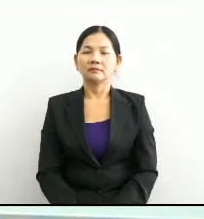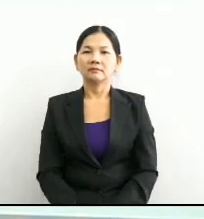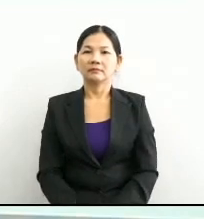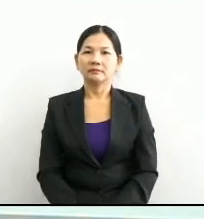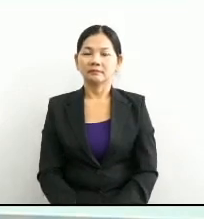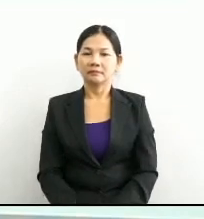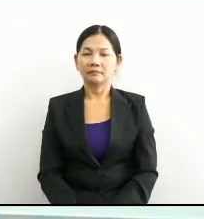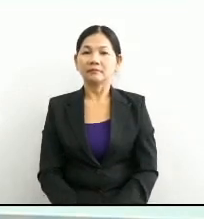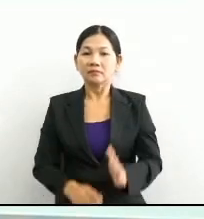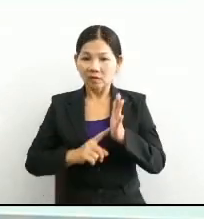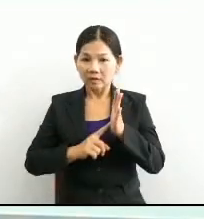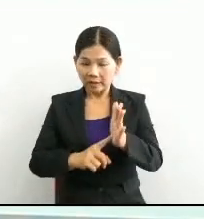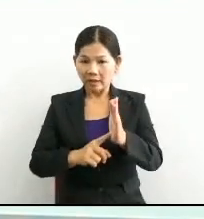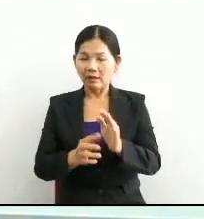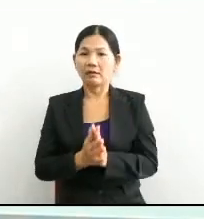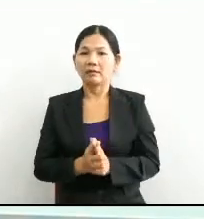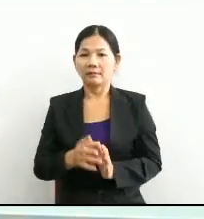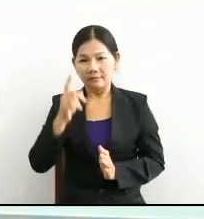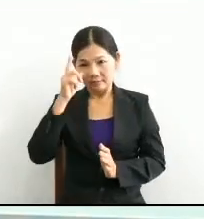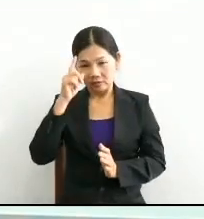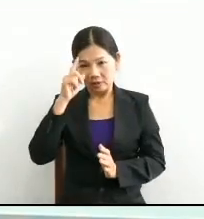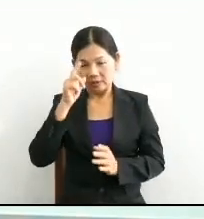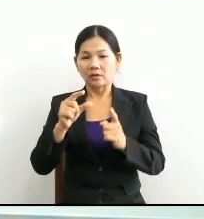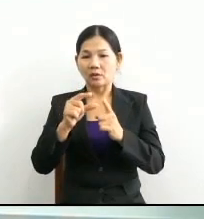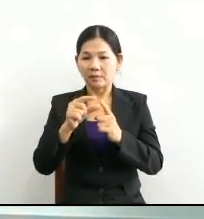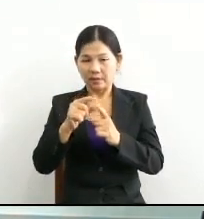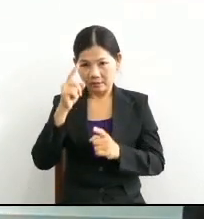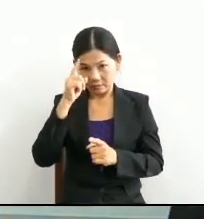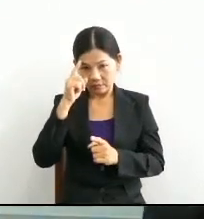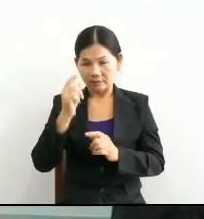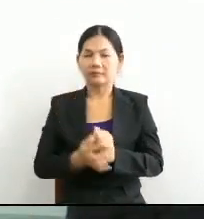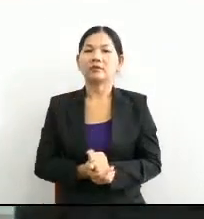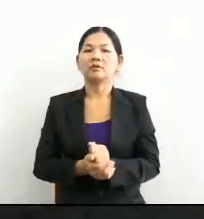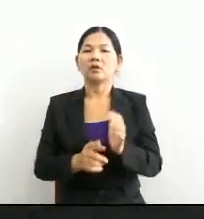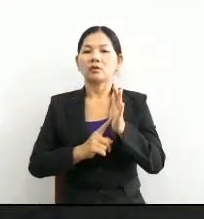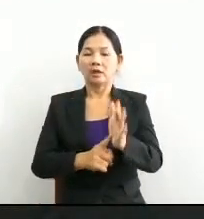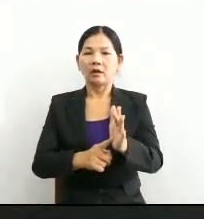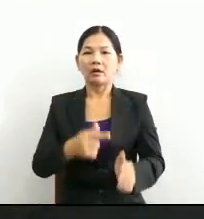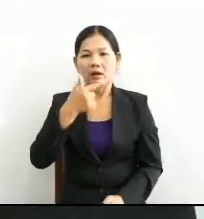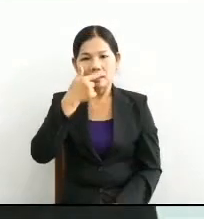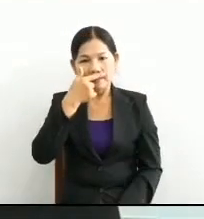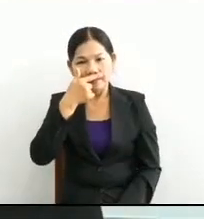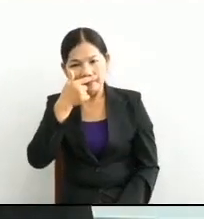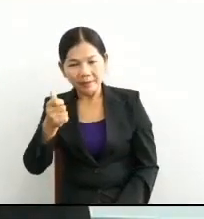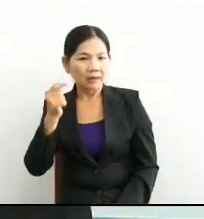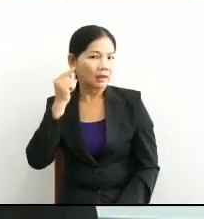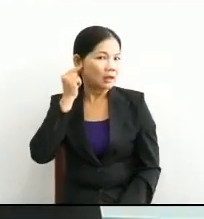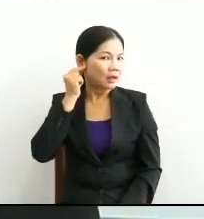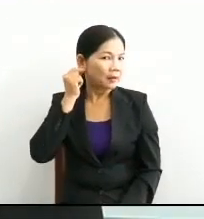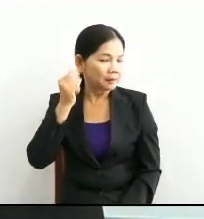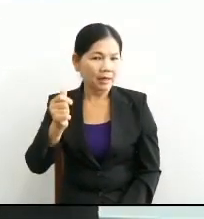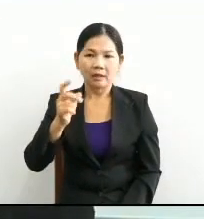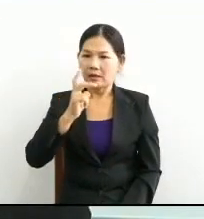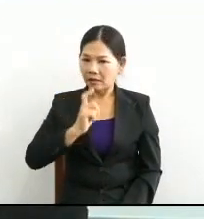con này lấy cụ thì hỏi cô nó là bây con nghe rồi chùm lại nên nghe rồi biết đây bình dừa có thể hò mạ ta còn hồi ngày nắng quật khăm rộng